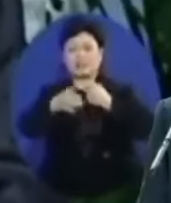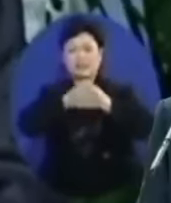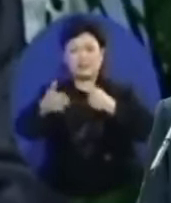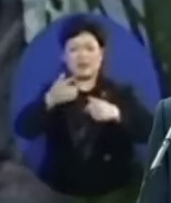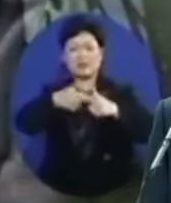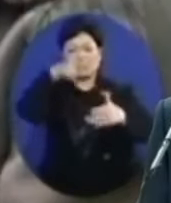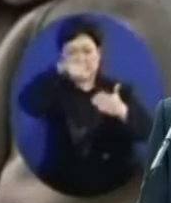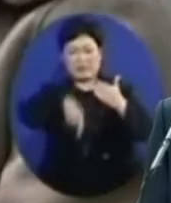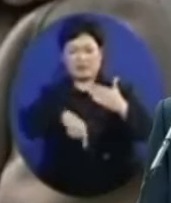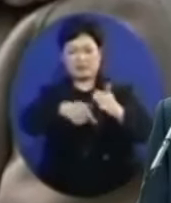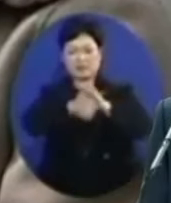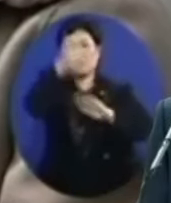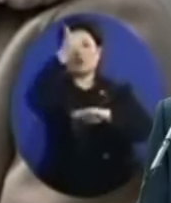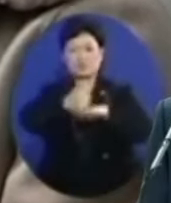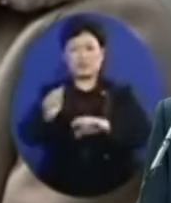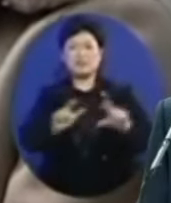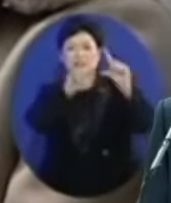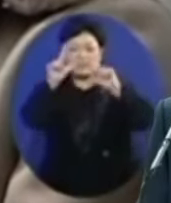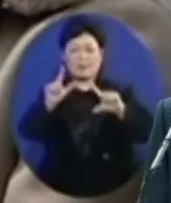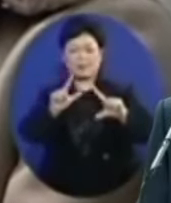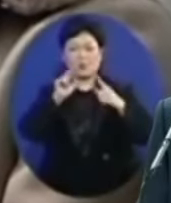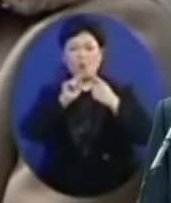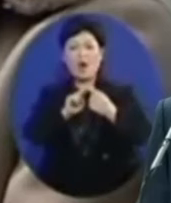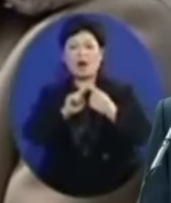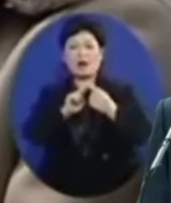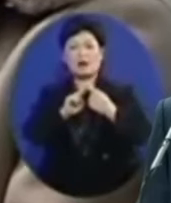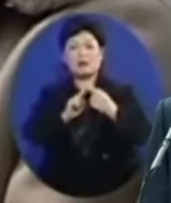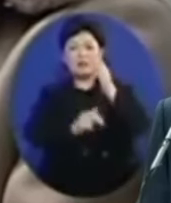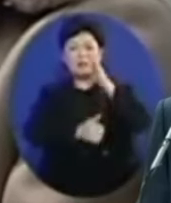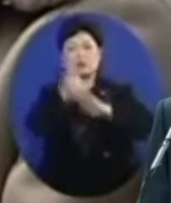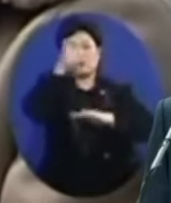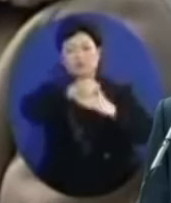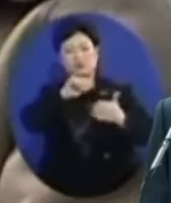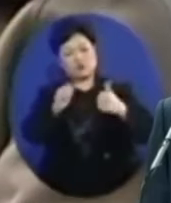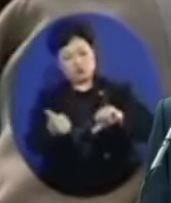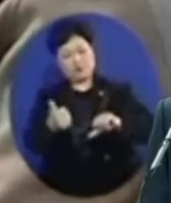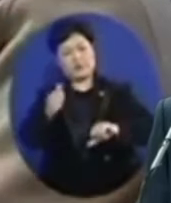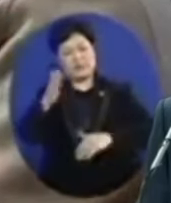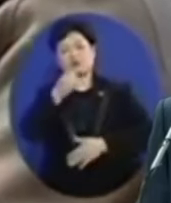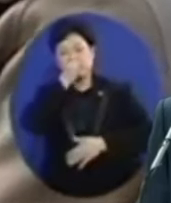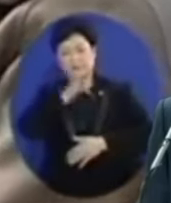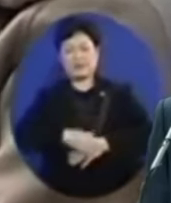우리는 성공적인 삶과 성공적인 수움을 가질 수가 있는 것입니다.